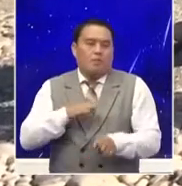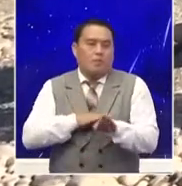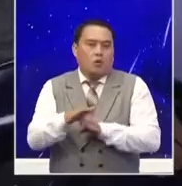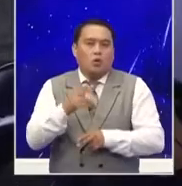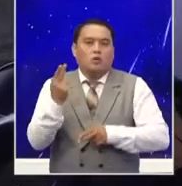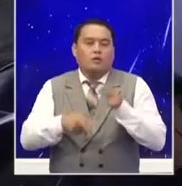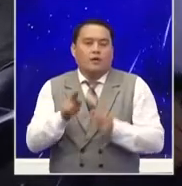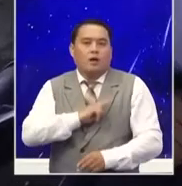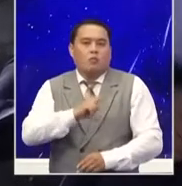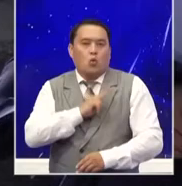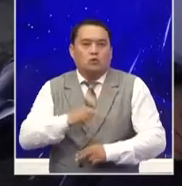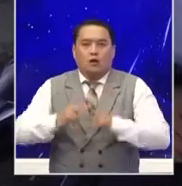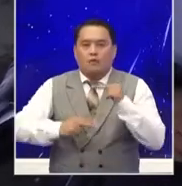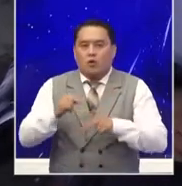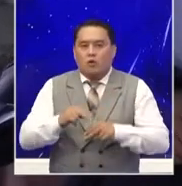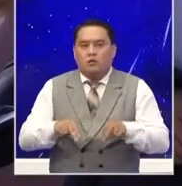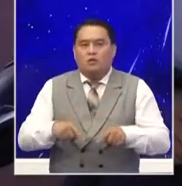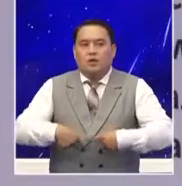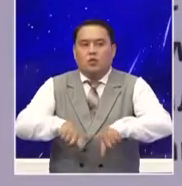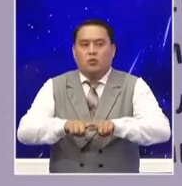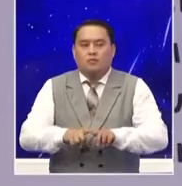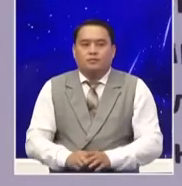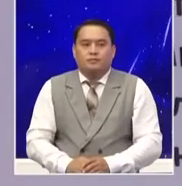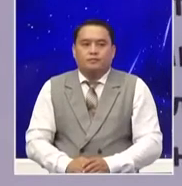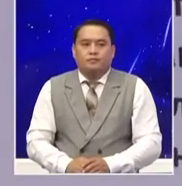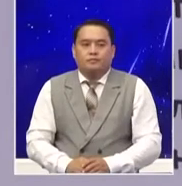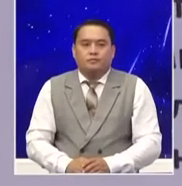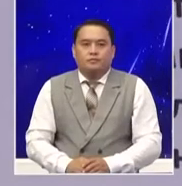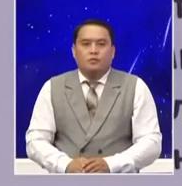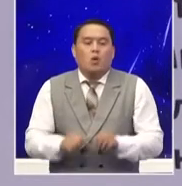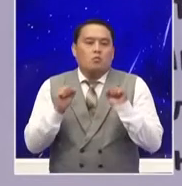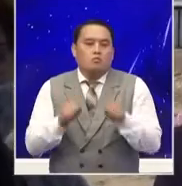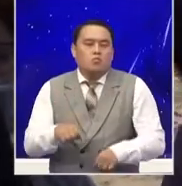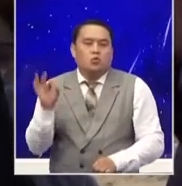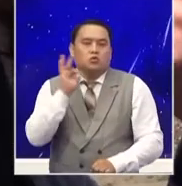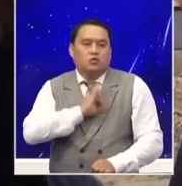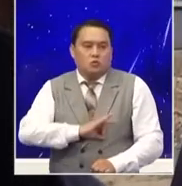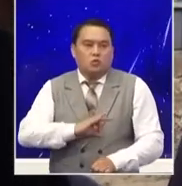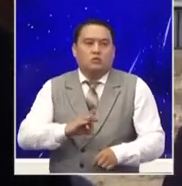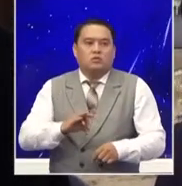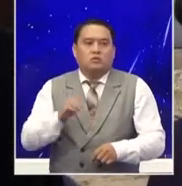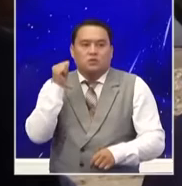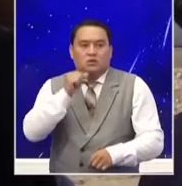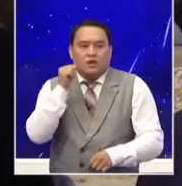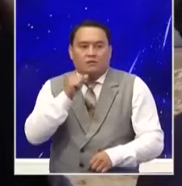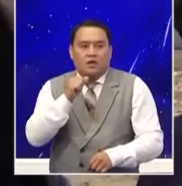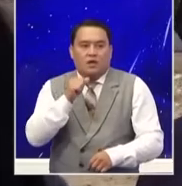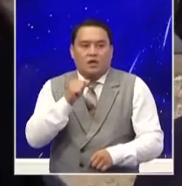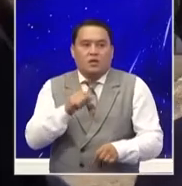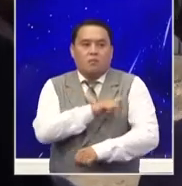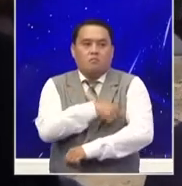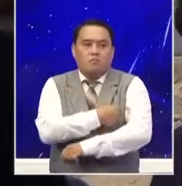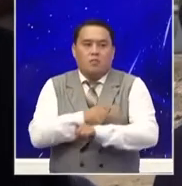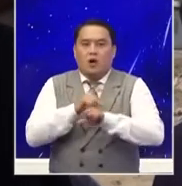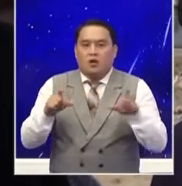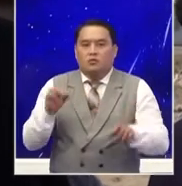подготовительные работы, начато возведение реанимационного блока. Понятно, что его можно завтра использовать на другие нужды. Эта же больница завтра